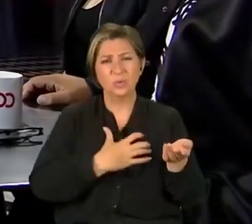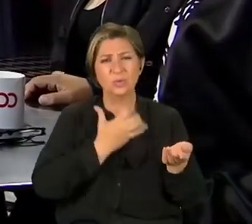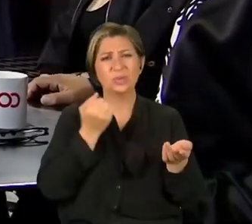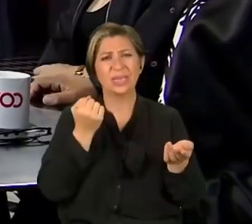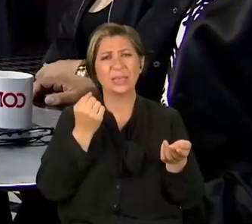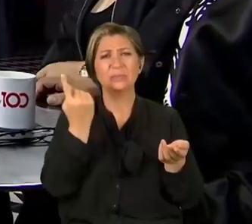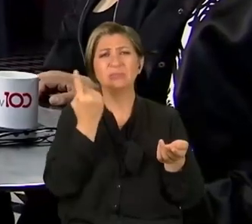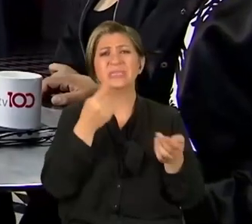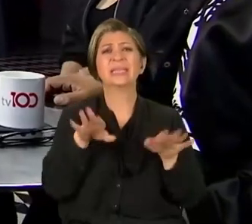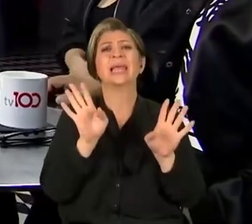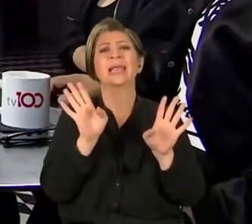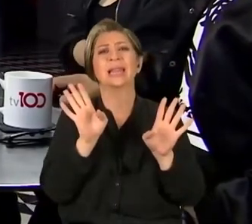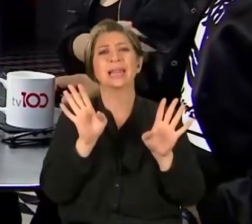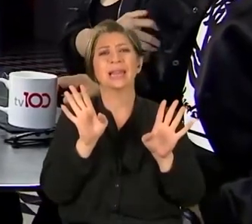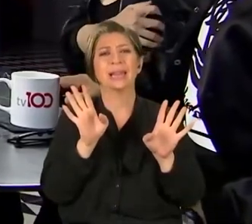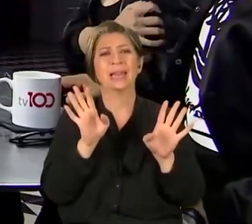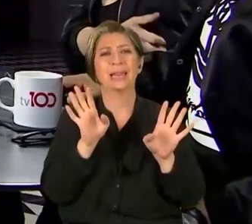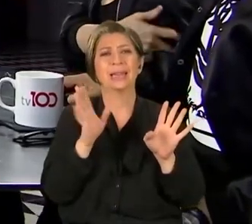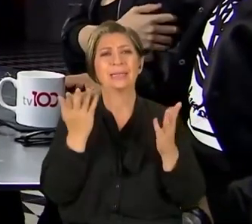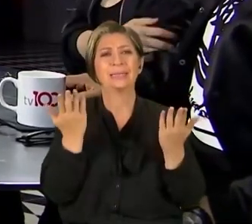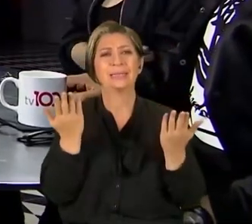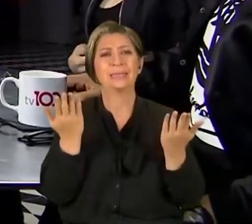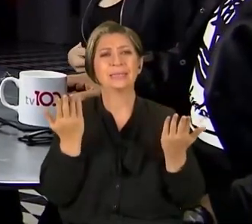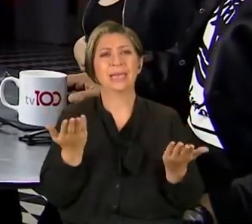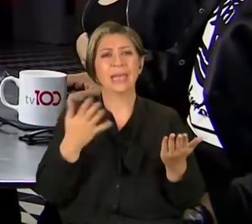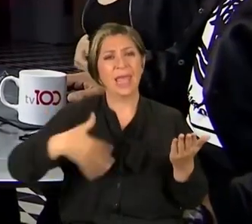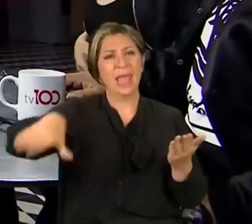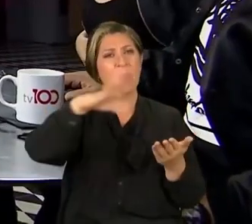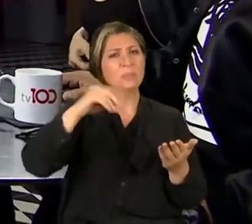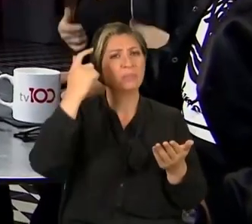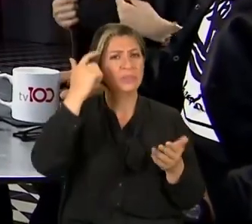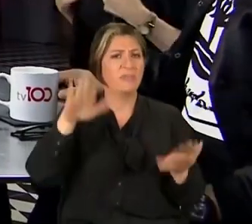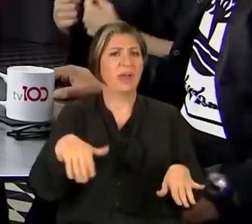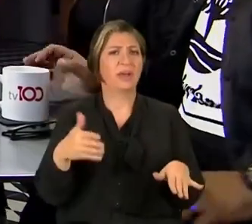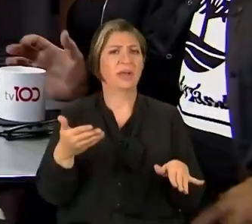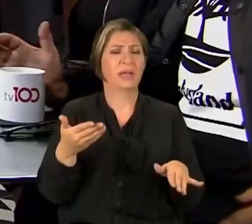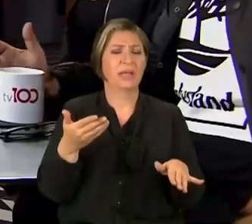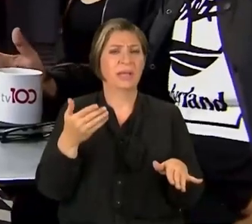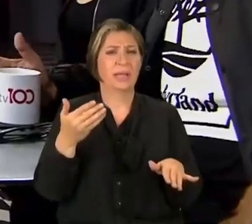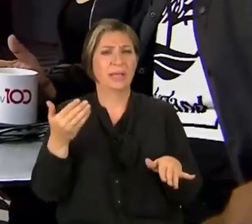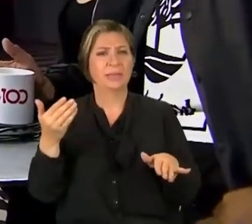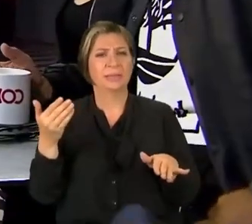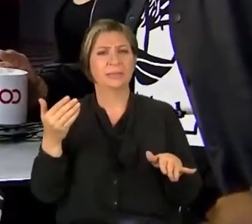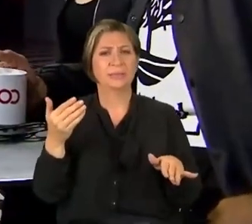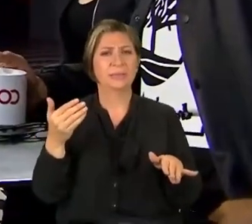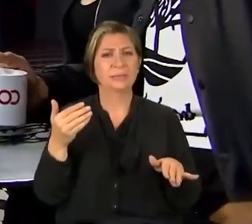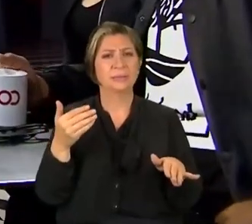üzülecek bir şey değil. Yani bu hepimizin başında var. Ben de